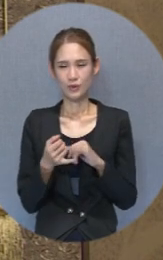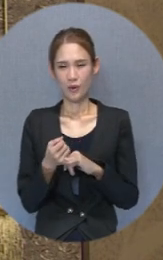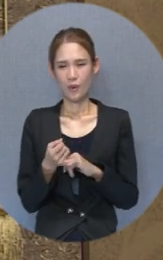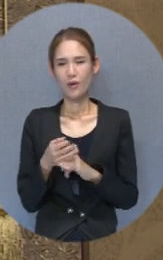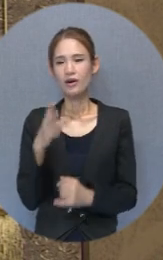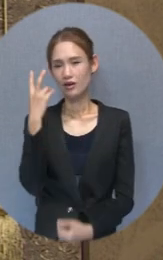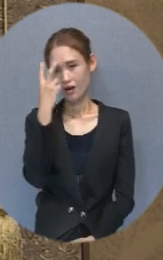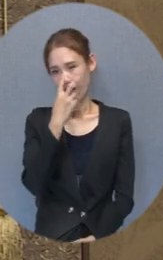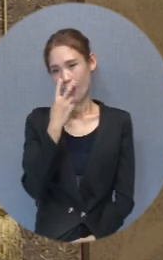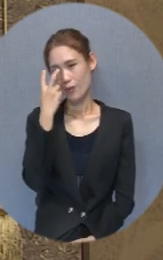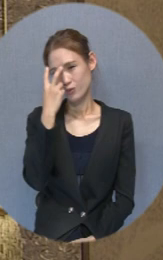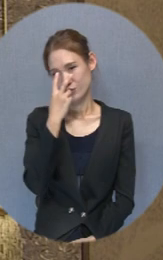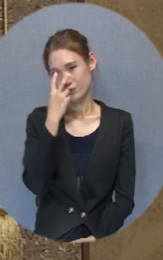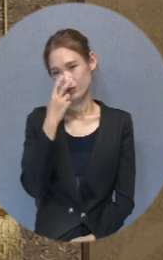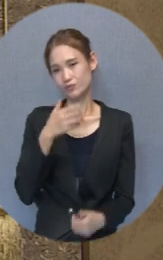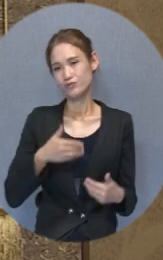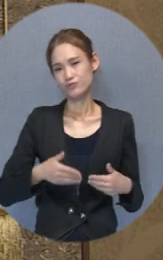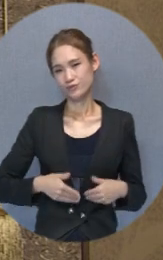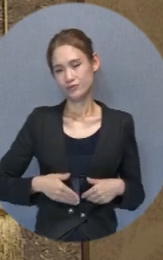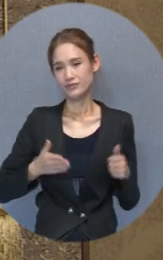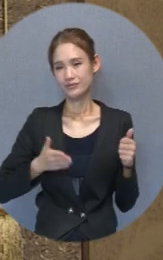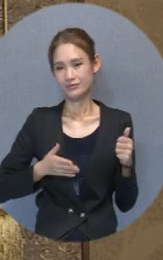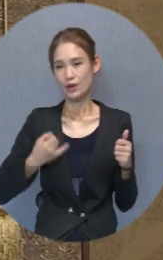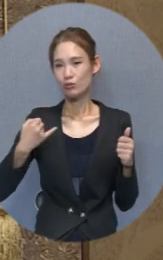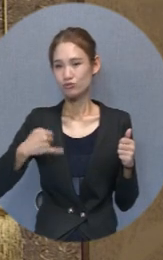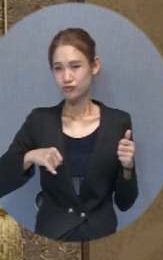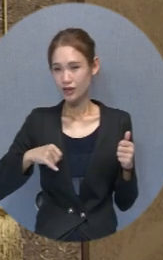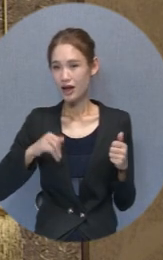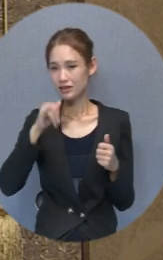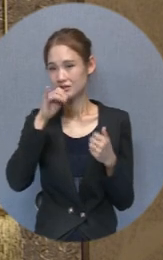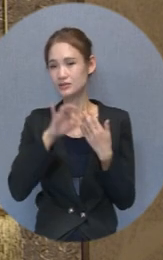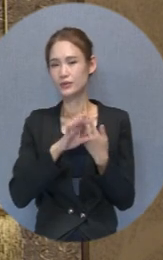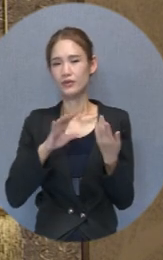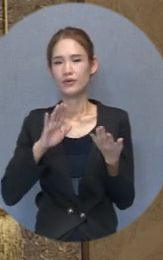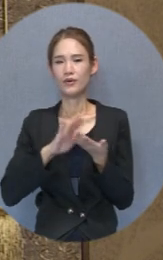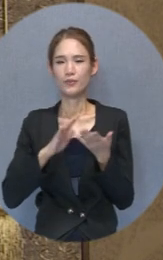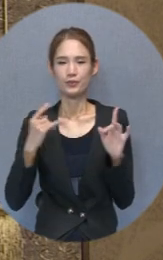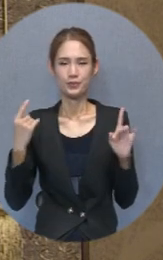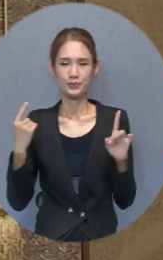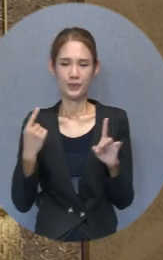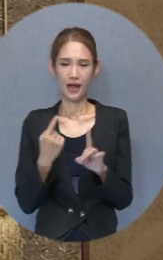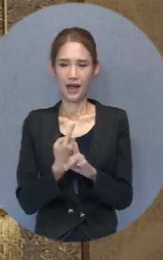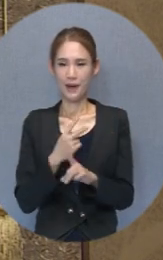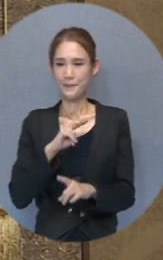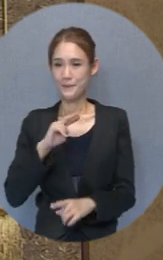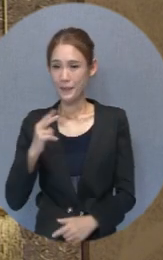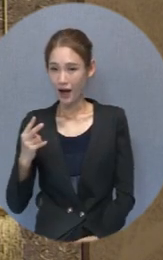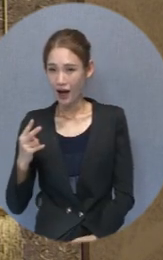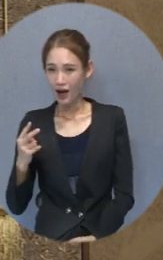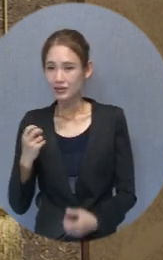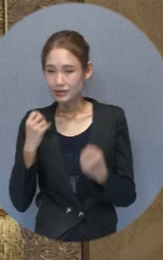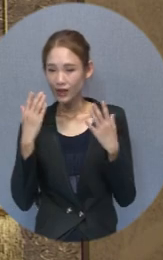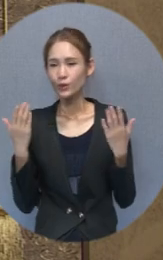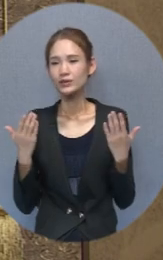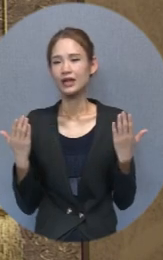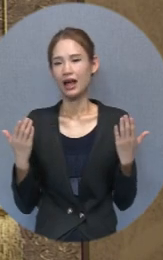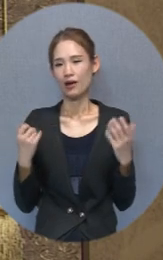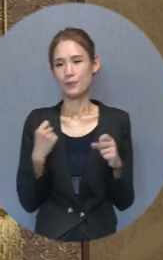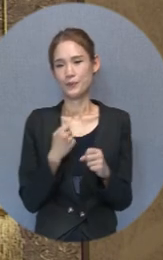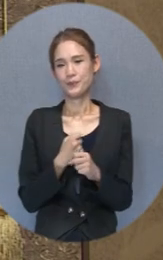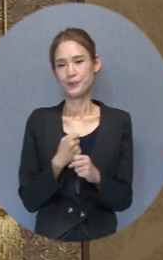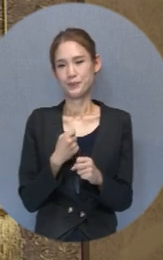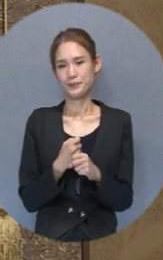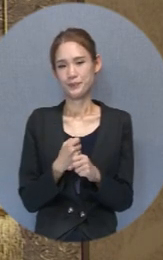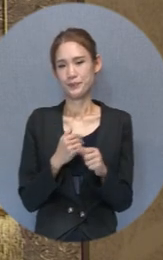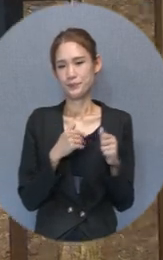하고 분량이 있으면 저희가 갖고 있는 걸로 대체를 하든지 네. 새로 작업을 하든지 그렇게 해서 보내드리고 있어요.